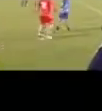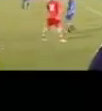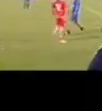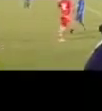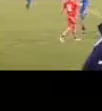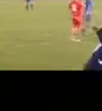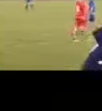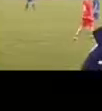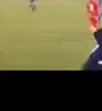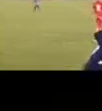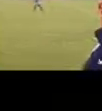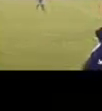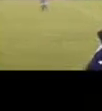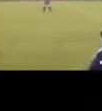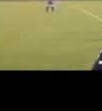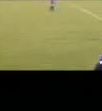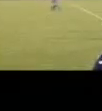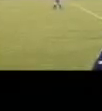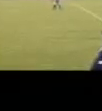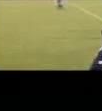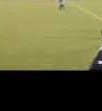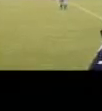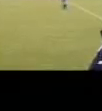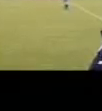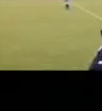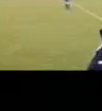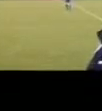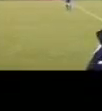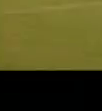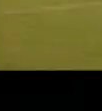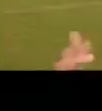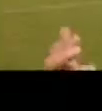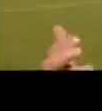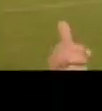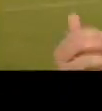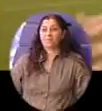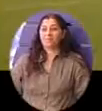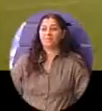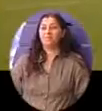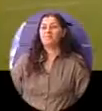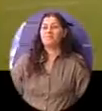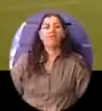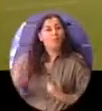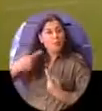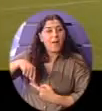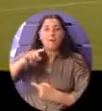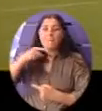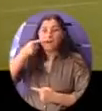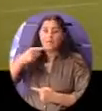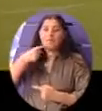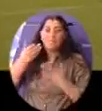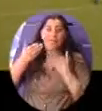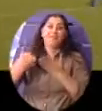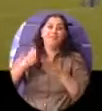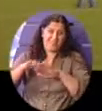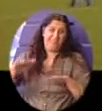כאילו בסדר ושמח, כאילו מצב רוח. כולנו מדברים למען ילדי אקים, לעזור